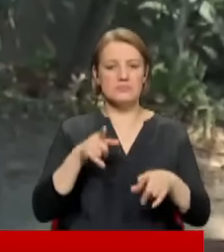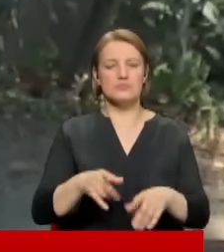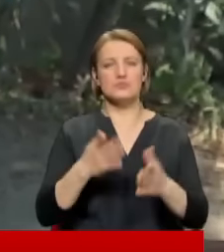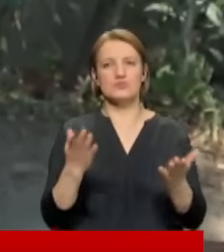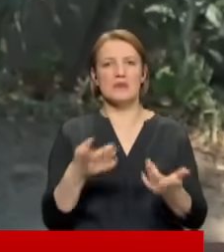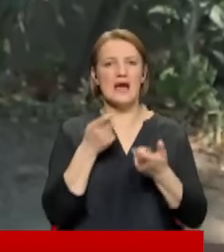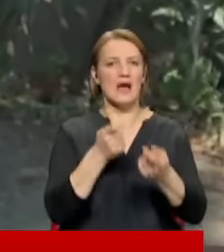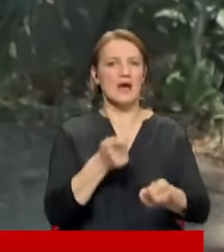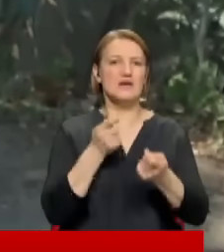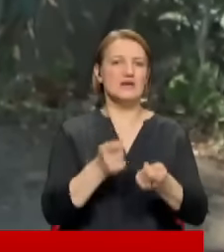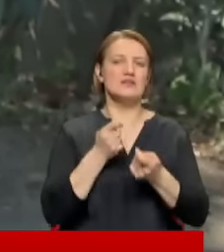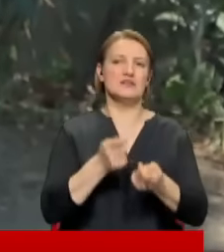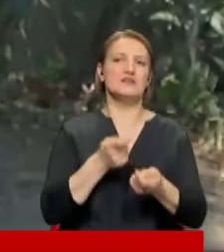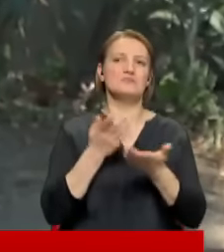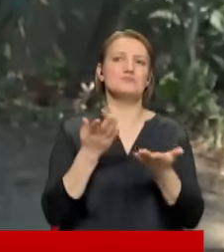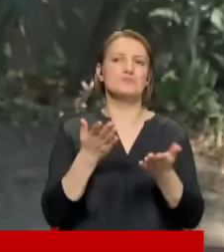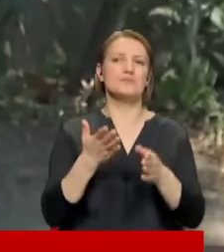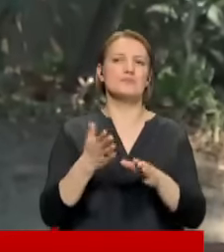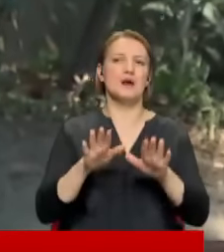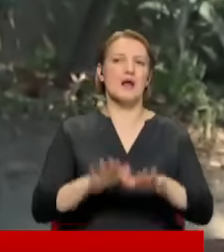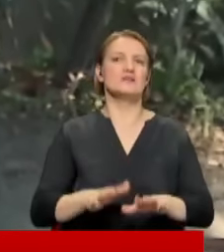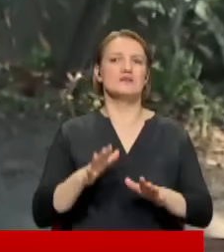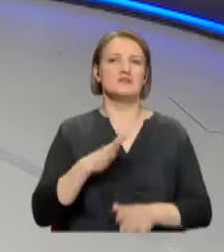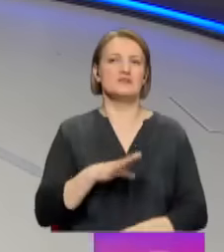de eğitiminden de geri kalmasını istemiyoruz.